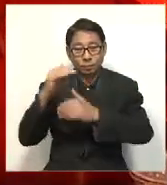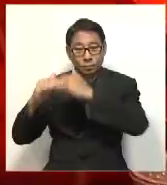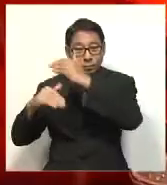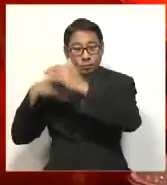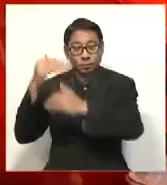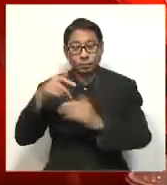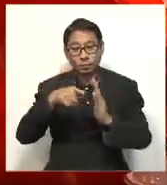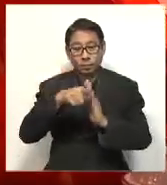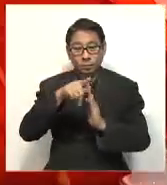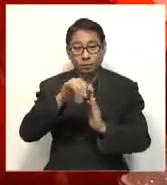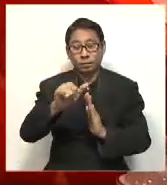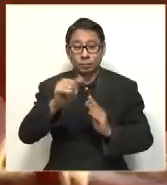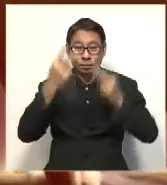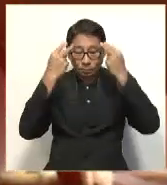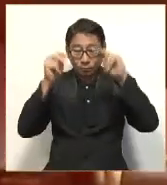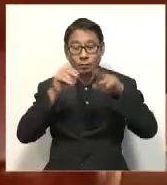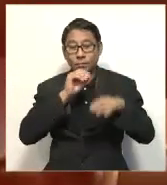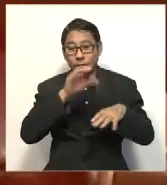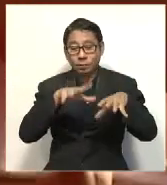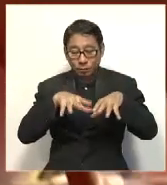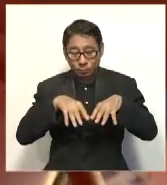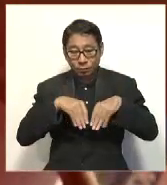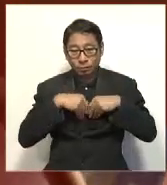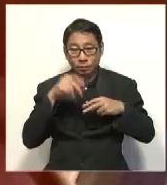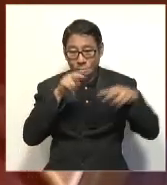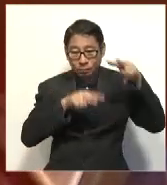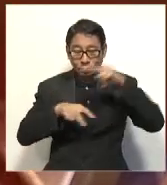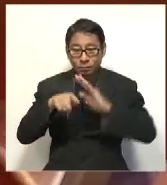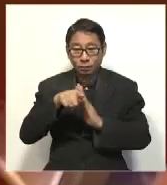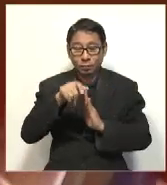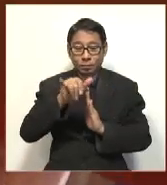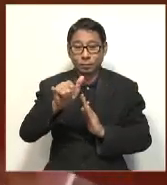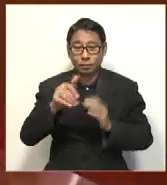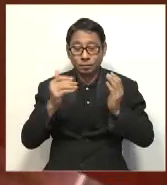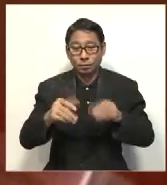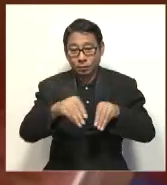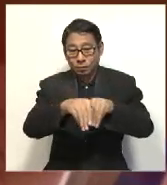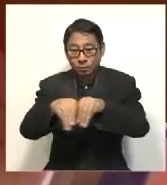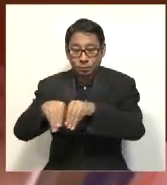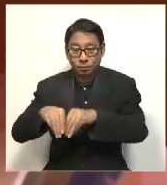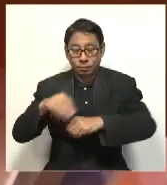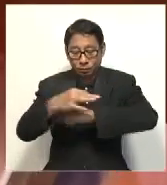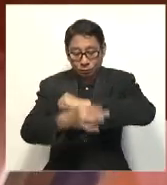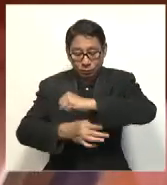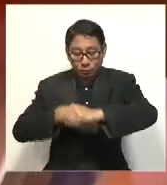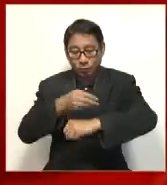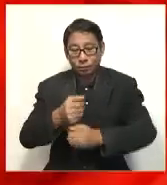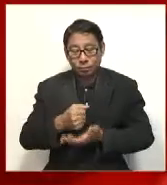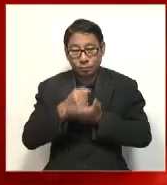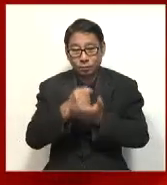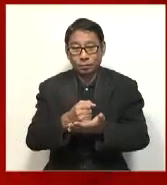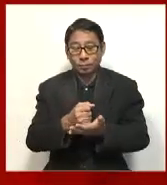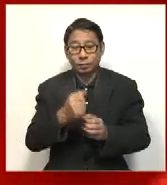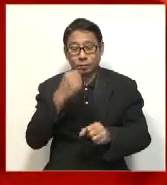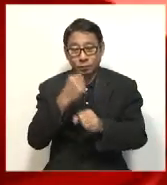านพะเยาซึ่งนายกรัฐมนตรีรับปากจะดูแลทั้งในส่วนของจังหวัดพะเยาและจังหวัดใกล้เคียงและผูกข้อมือให้กับนายกรัฐมนตรีตามธรร